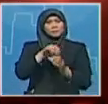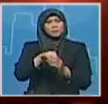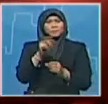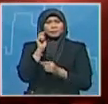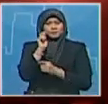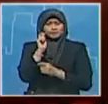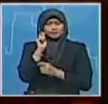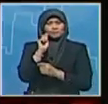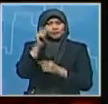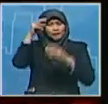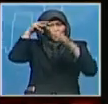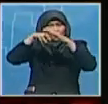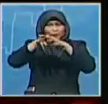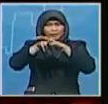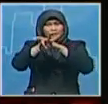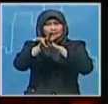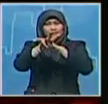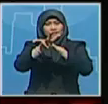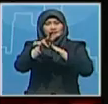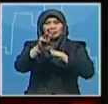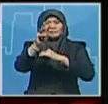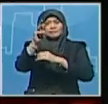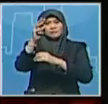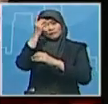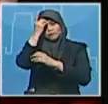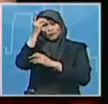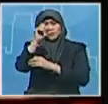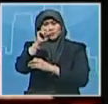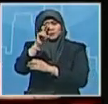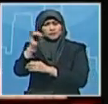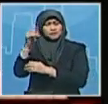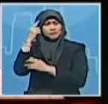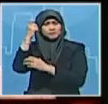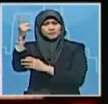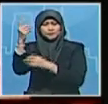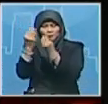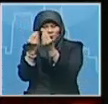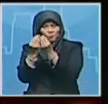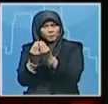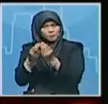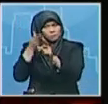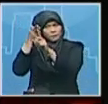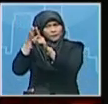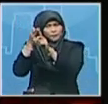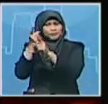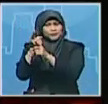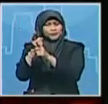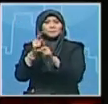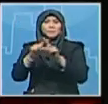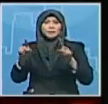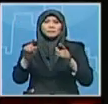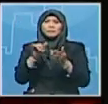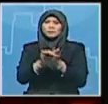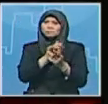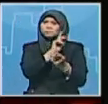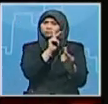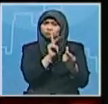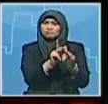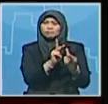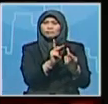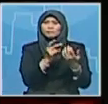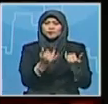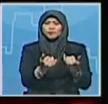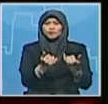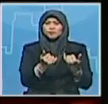dalam wawasan Datuk Seri. Kerana Datuk Seri mengimpikan jumlah tertentu. Namun ini yang dianggap munasabah. Yang